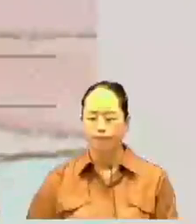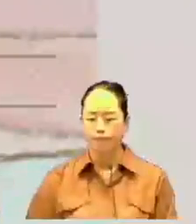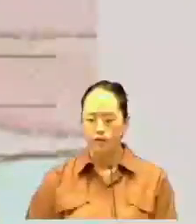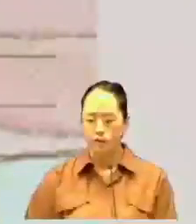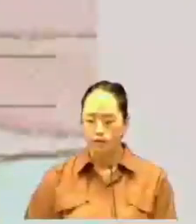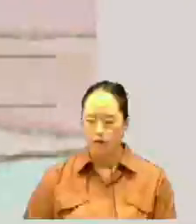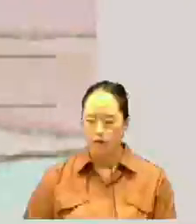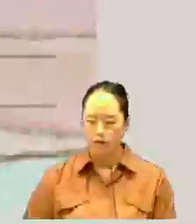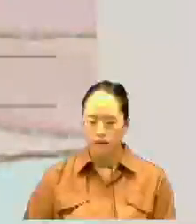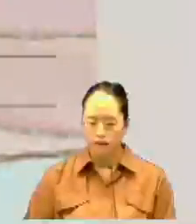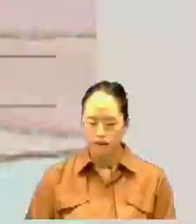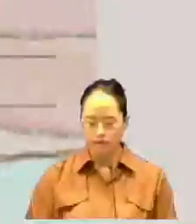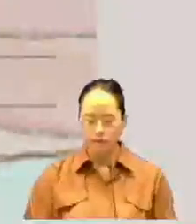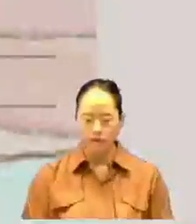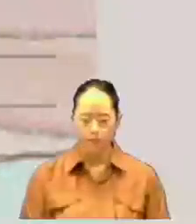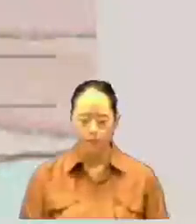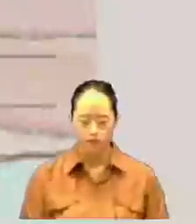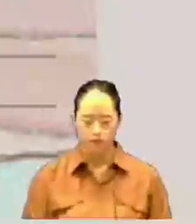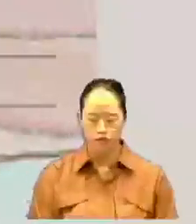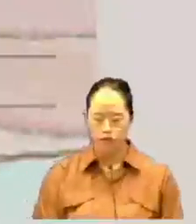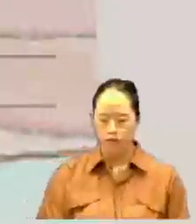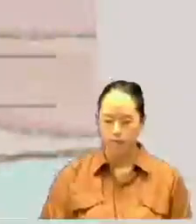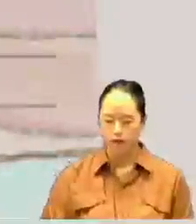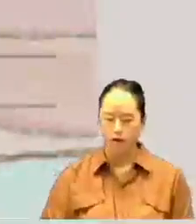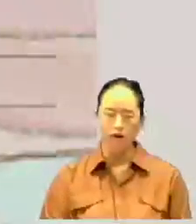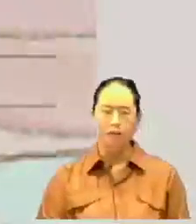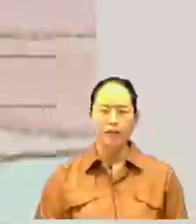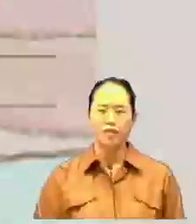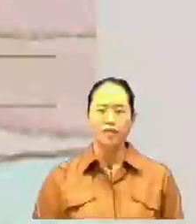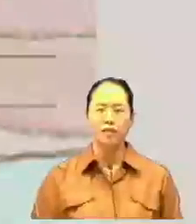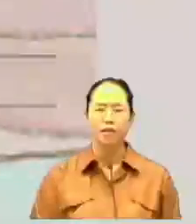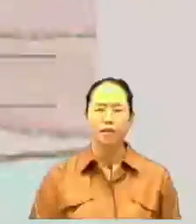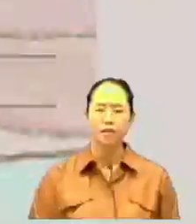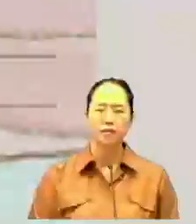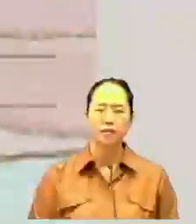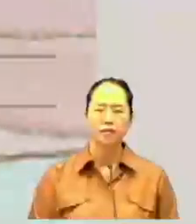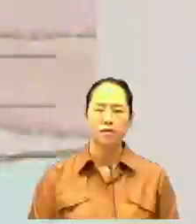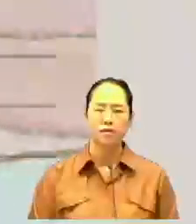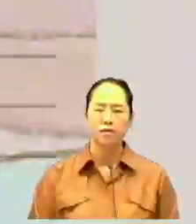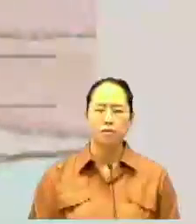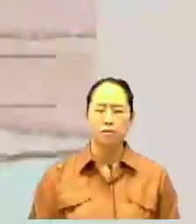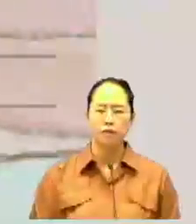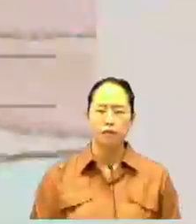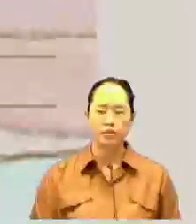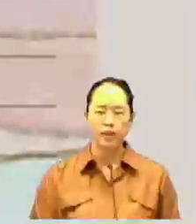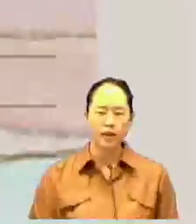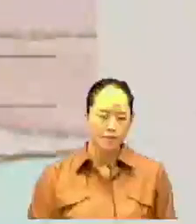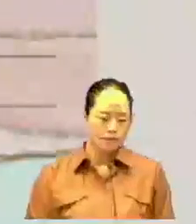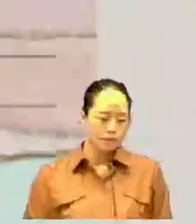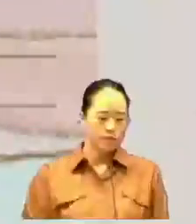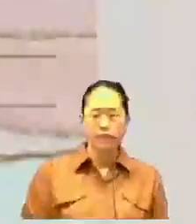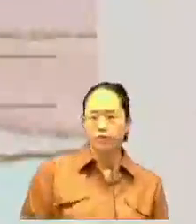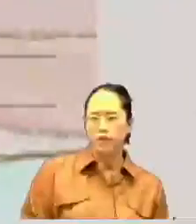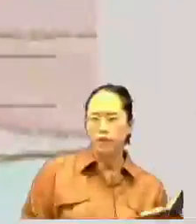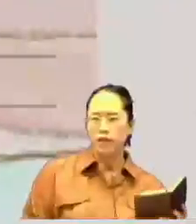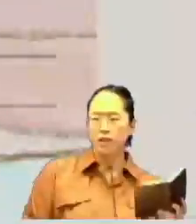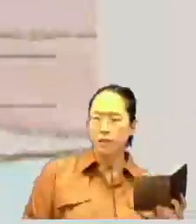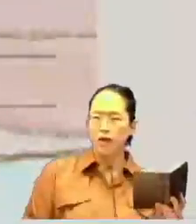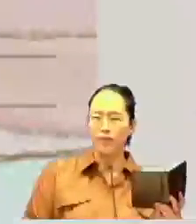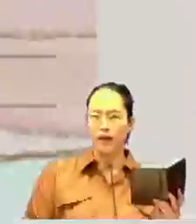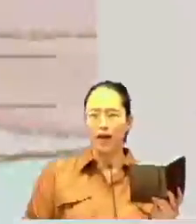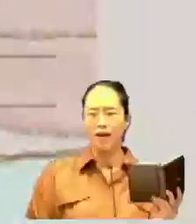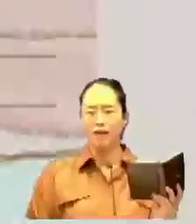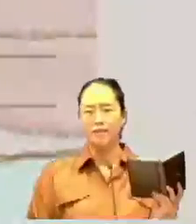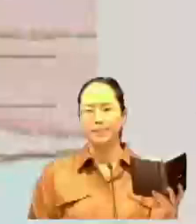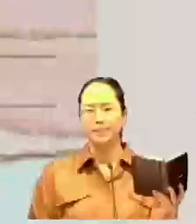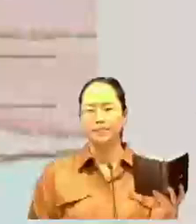音布道会。在这个时间呢，我们应该呢做一次辩论。这本圣经真的